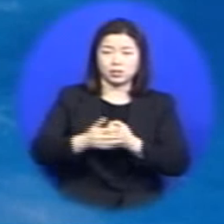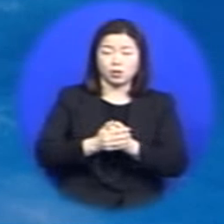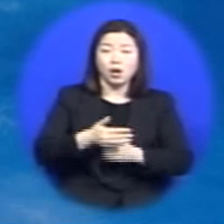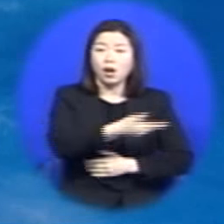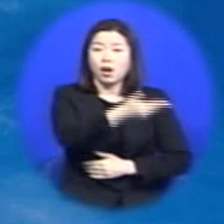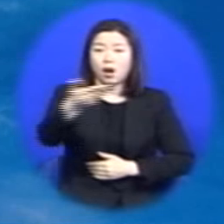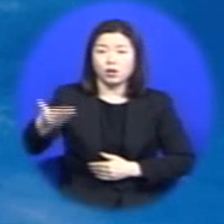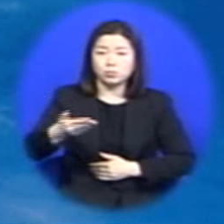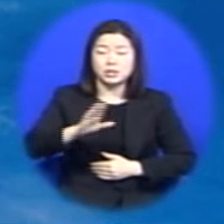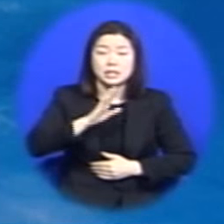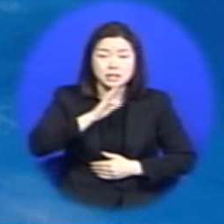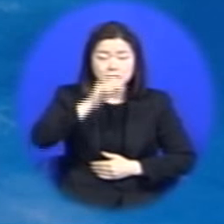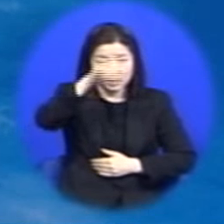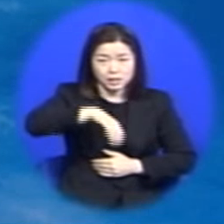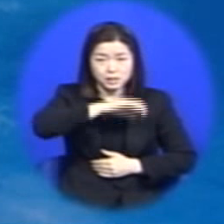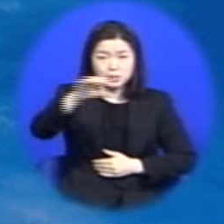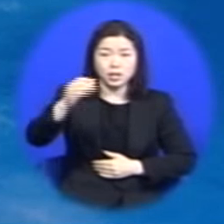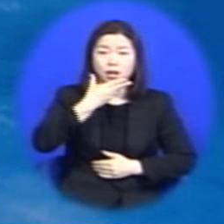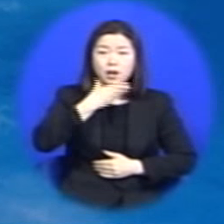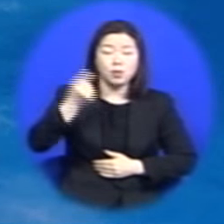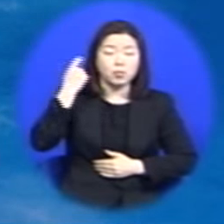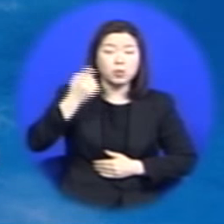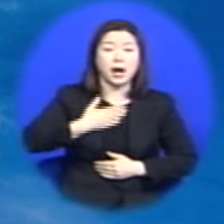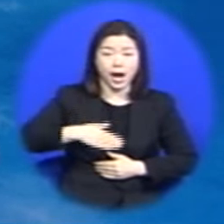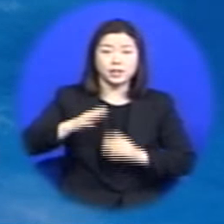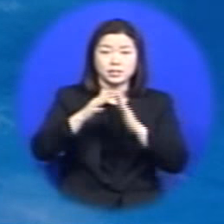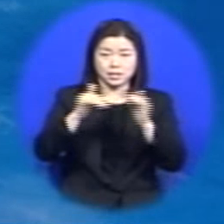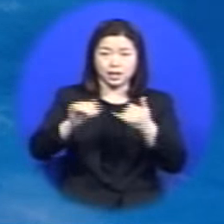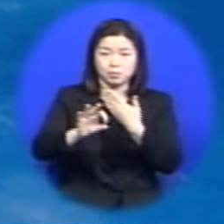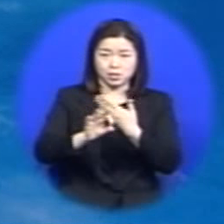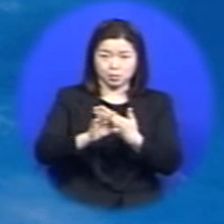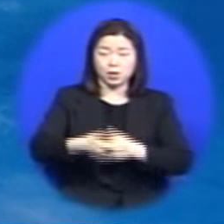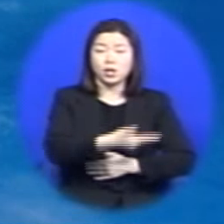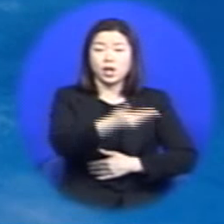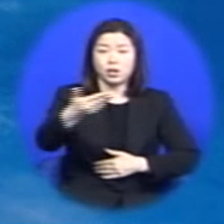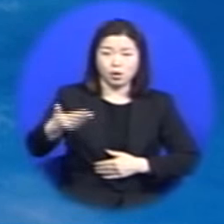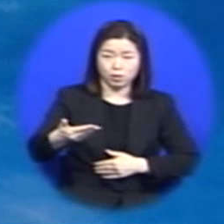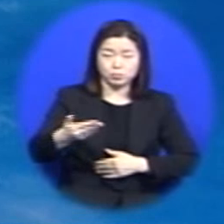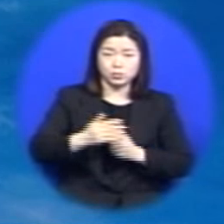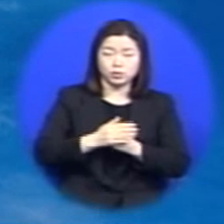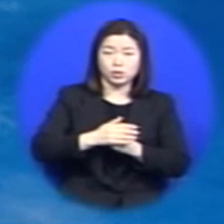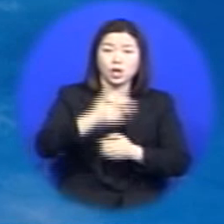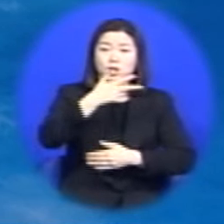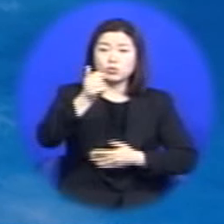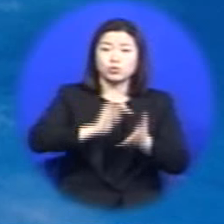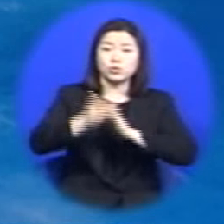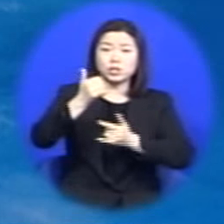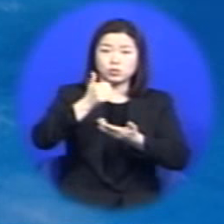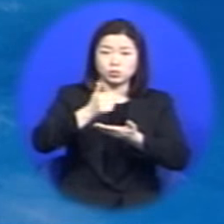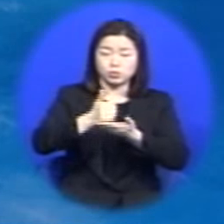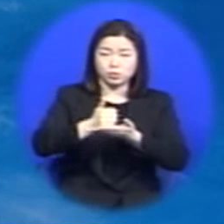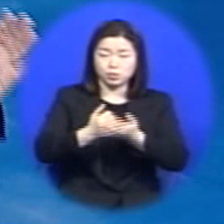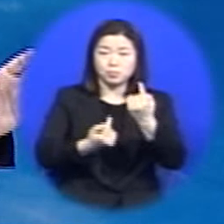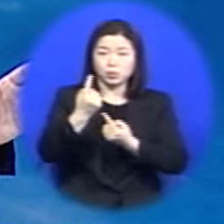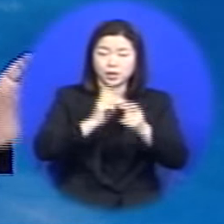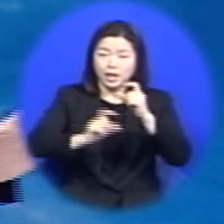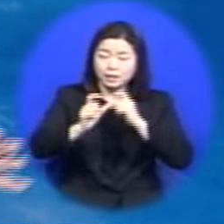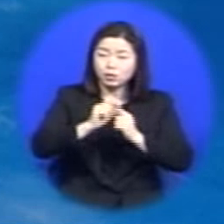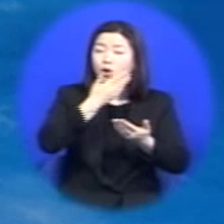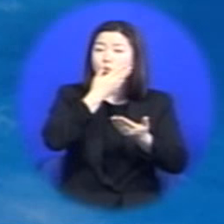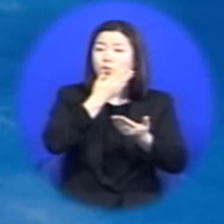진짜 십자가의 복음을 아는 사람이라면 여러분은 주 예수보다 더 귀한 분은